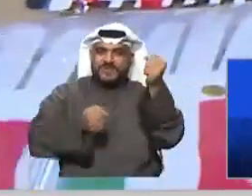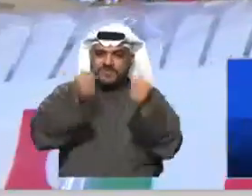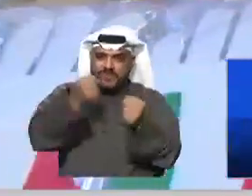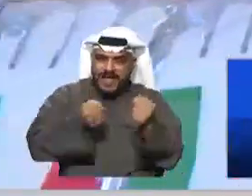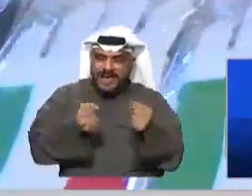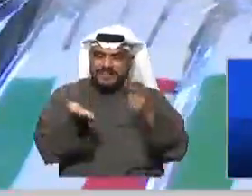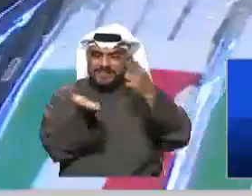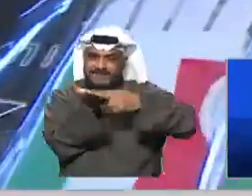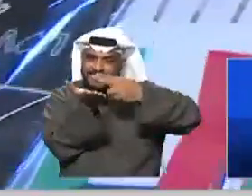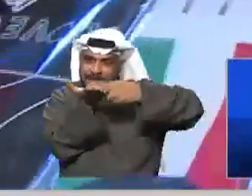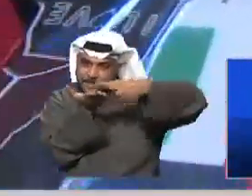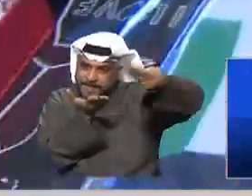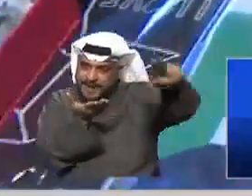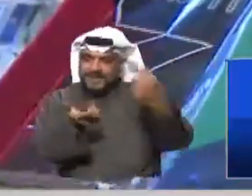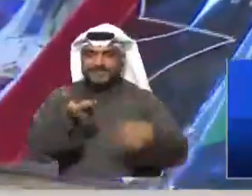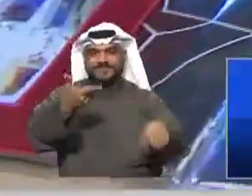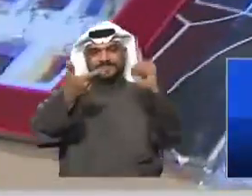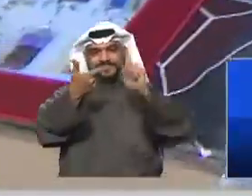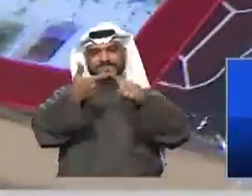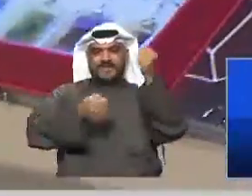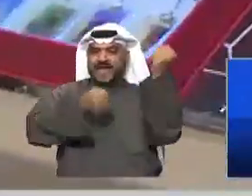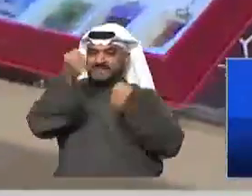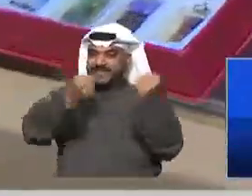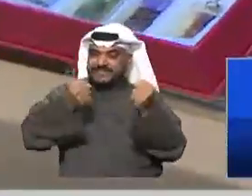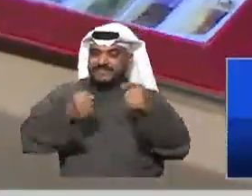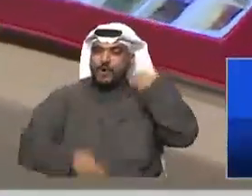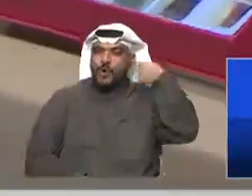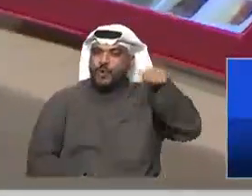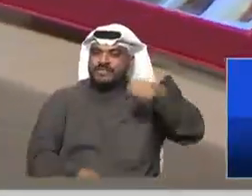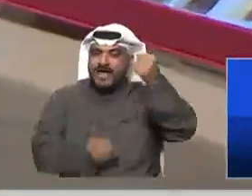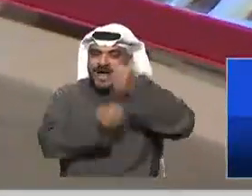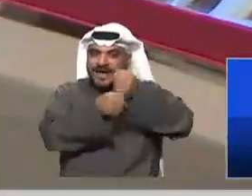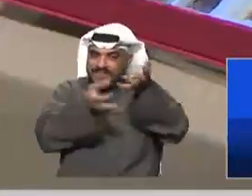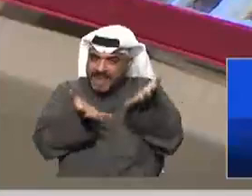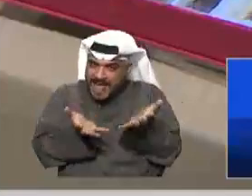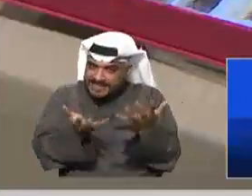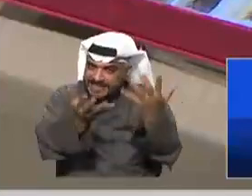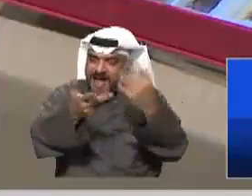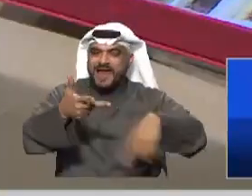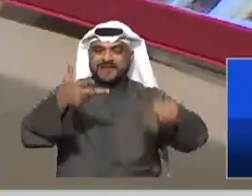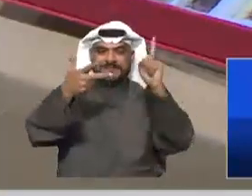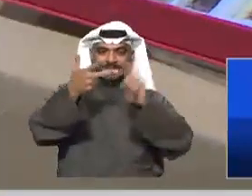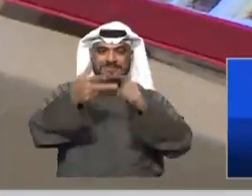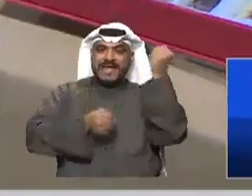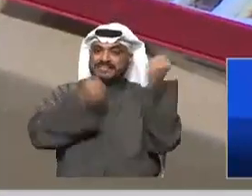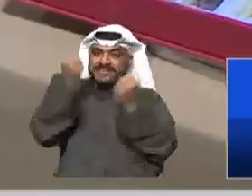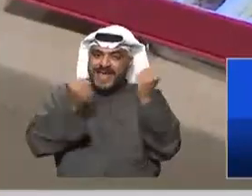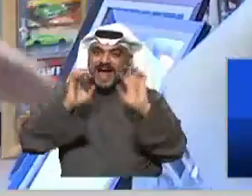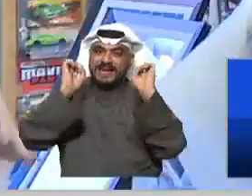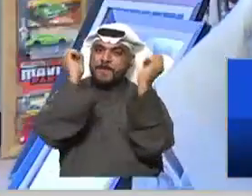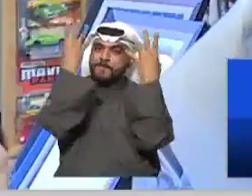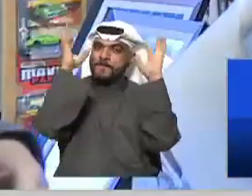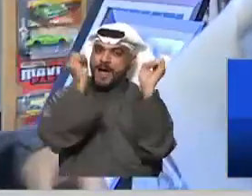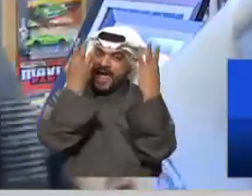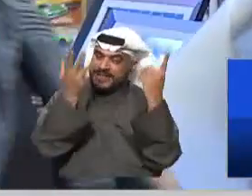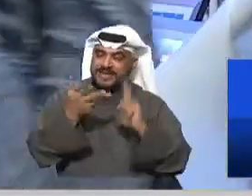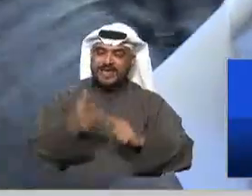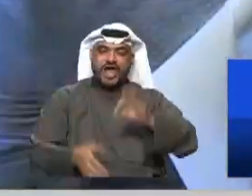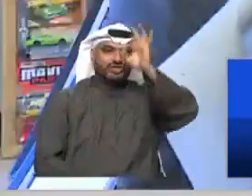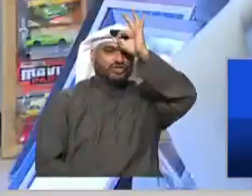البريد سيارات وزاره الاشغال سياره المطافي الشرطه